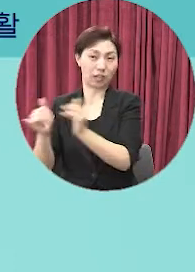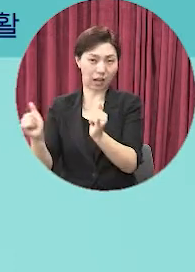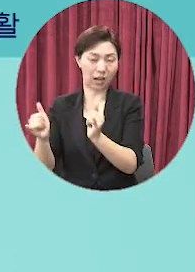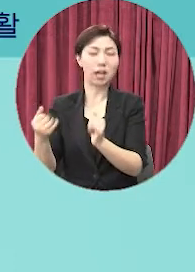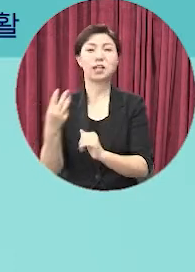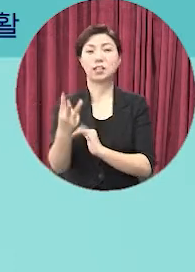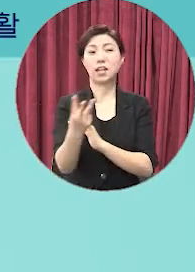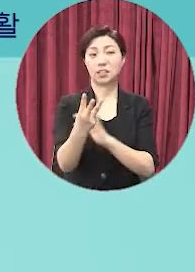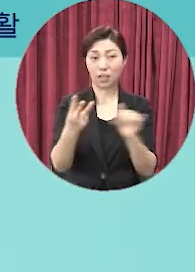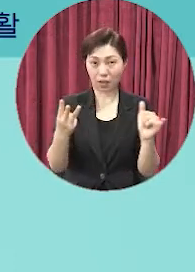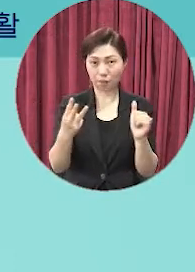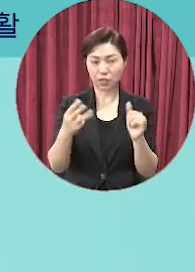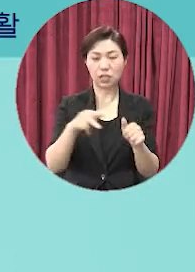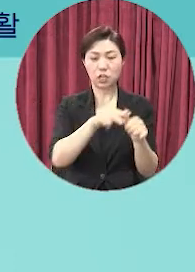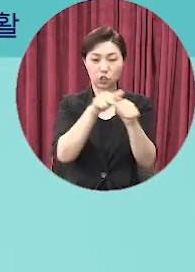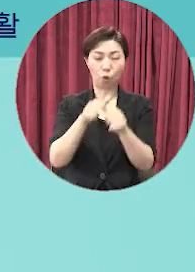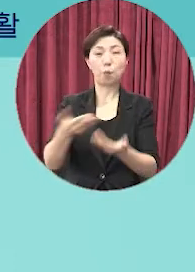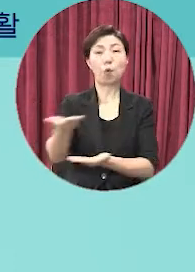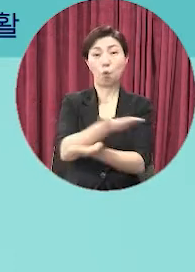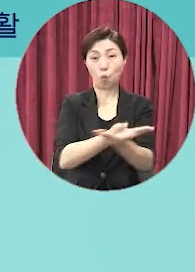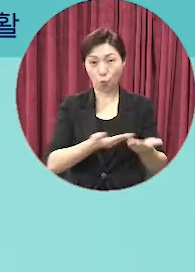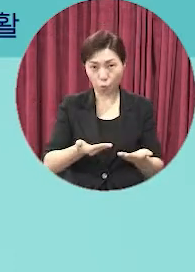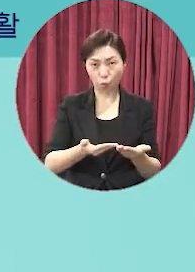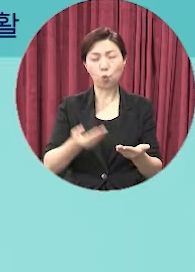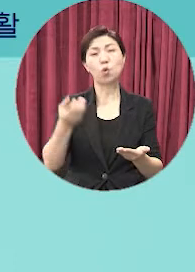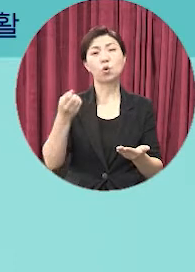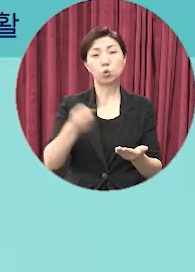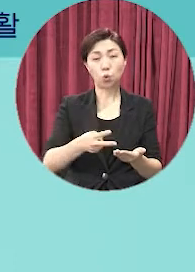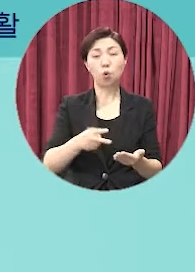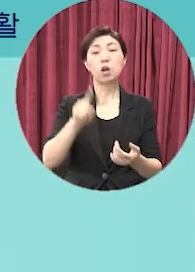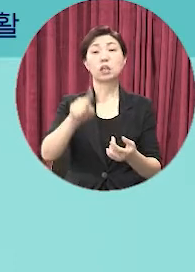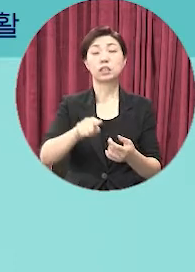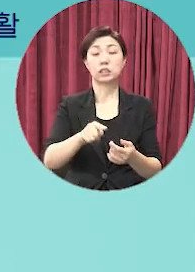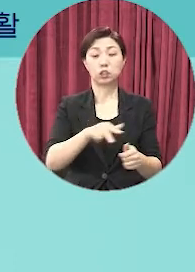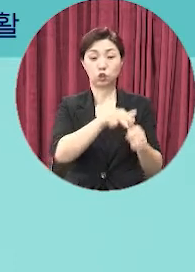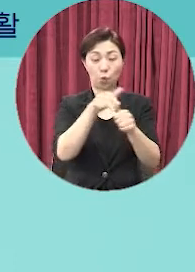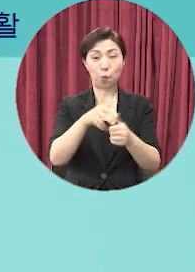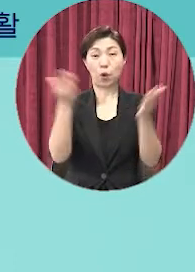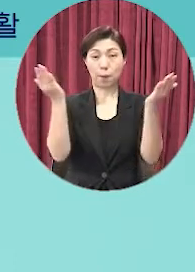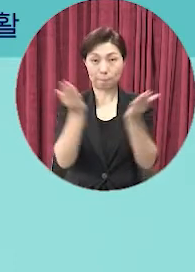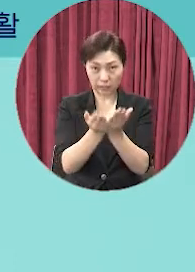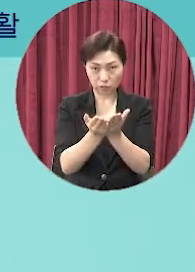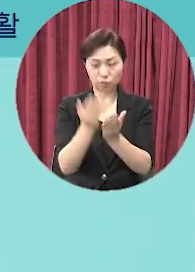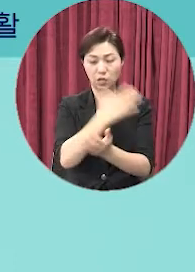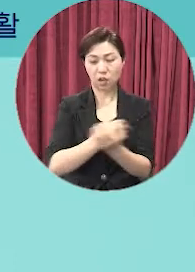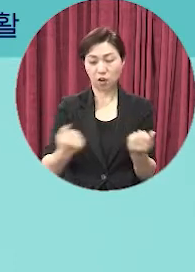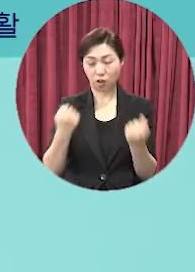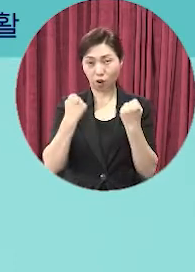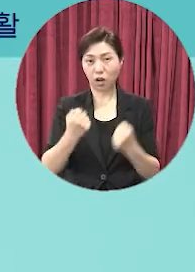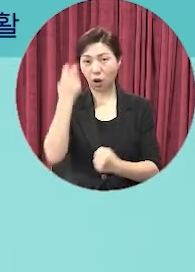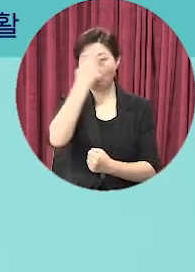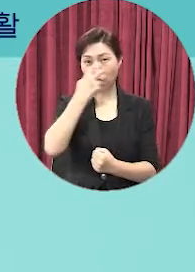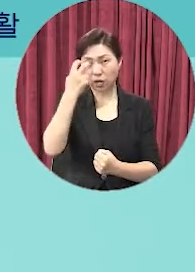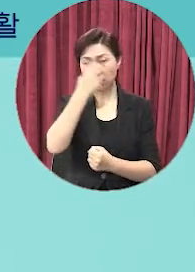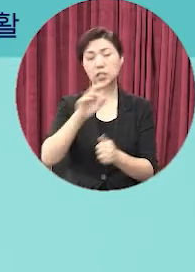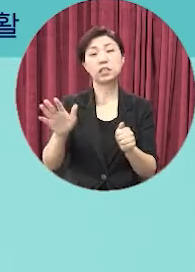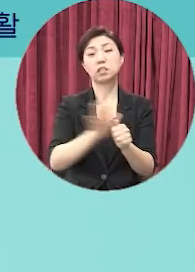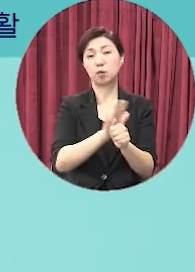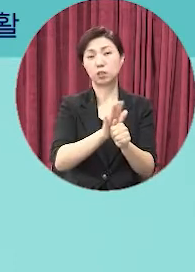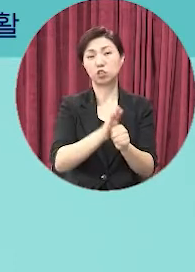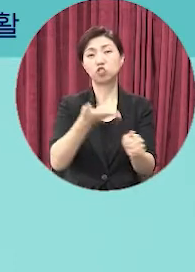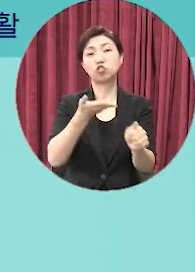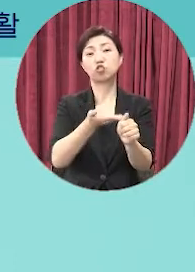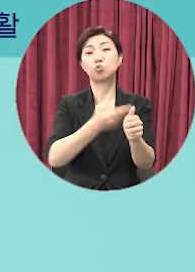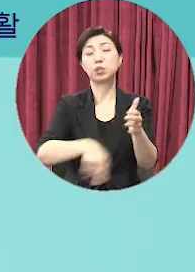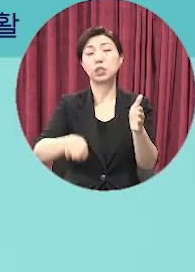3자가 그 정보를 공유하고 거기에서 이제 적절한 맞춤형 이러한 건강 관리 서비스가 가능하도록